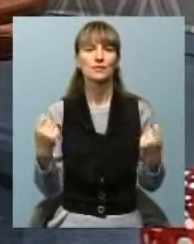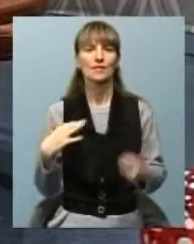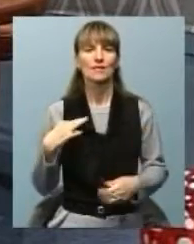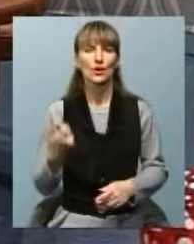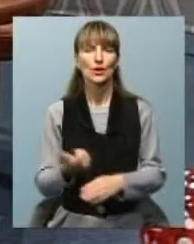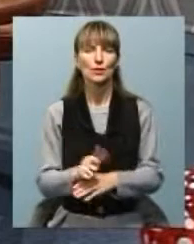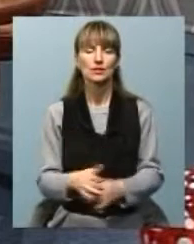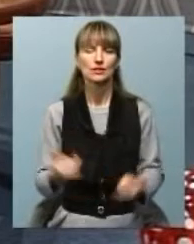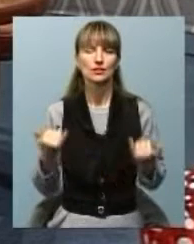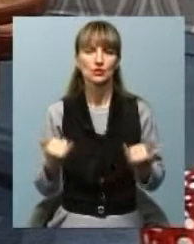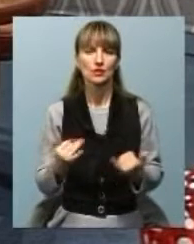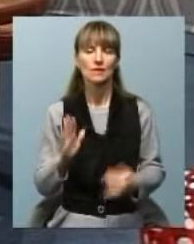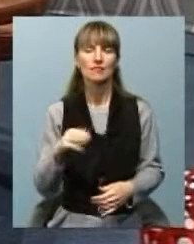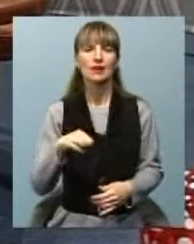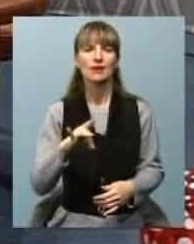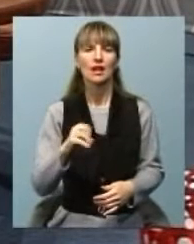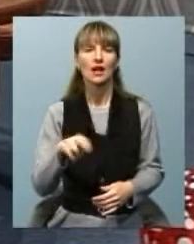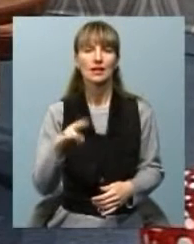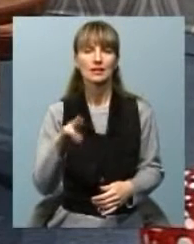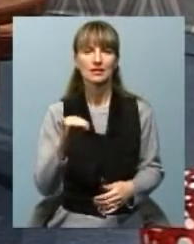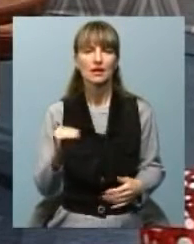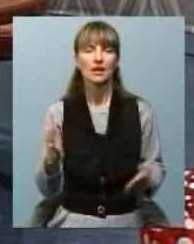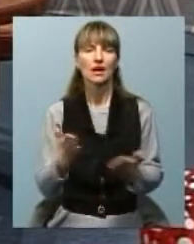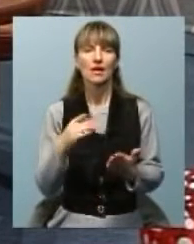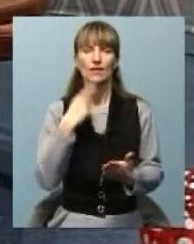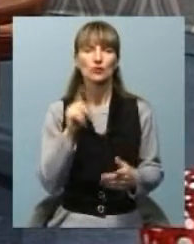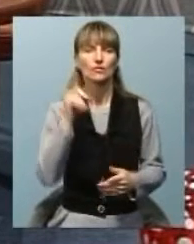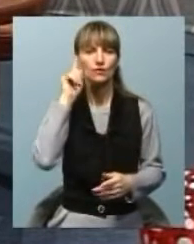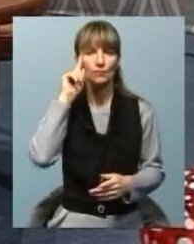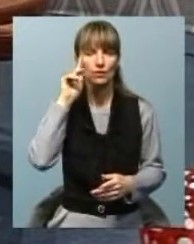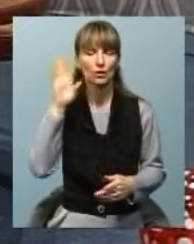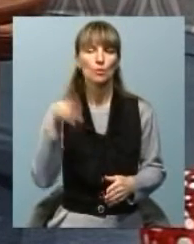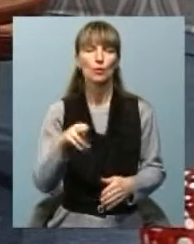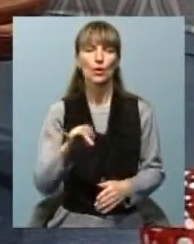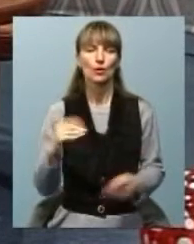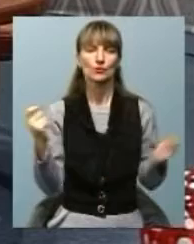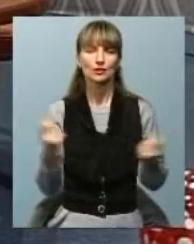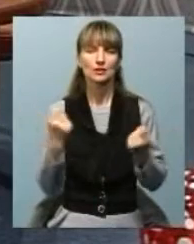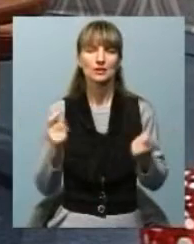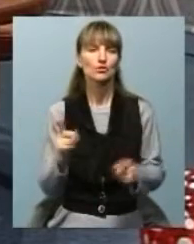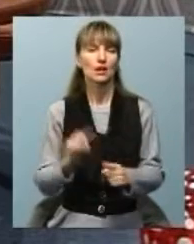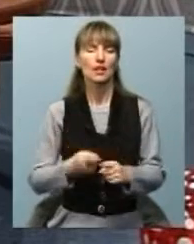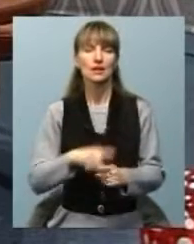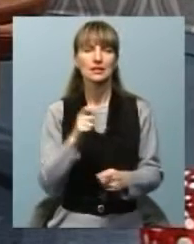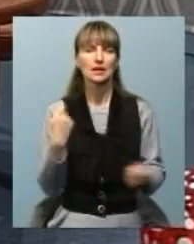такі зараз в тренді, як то кажуть. А що тобі відомо про джинси? Що це за одяг такий?